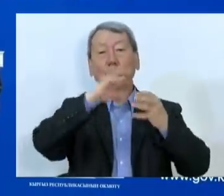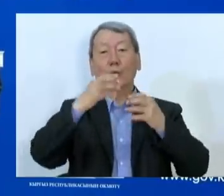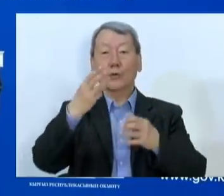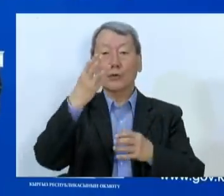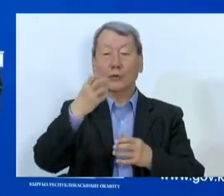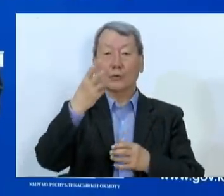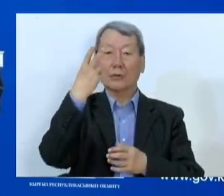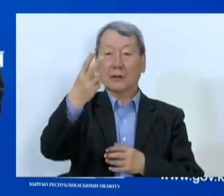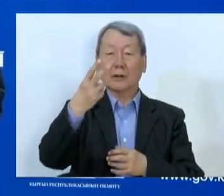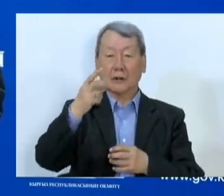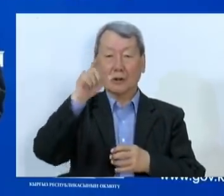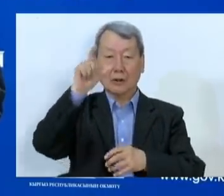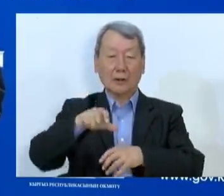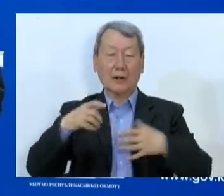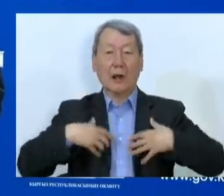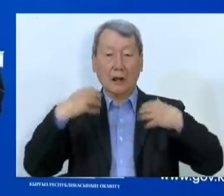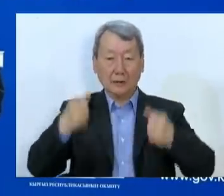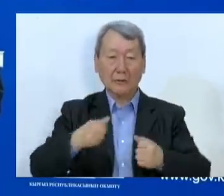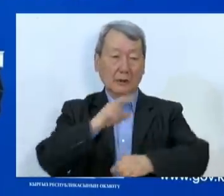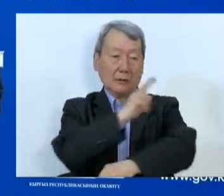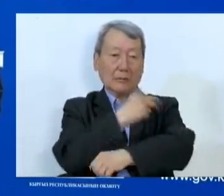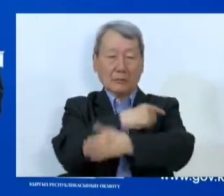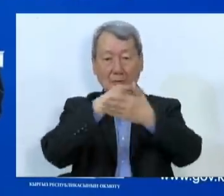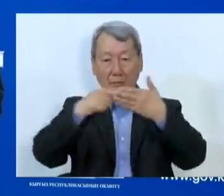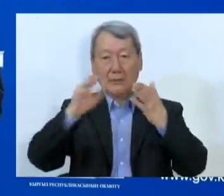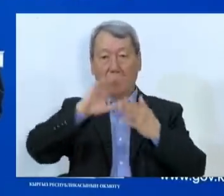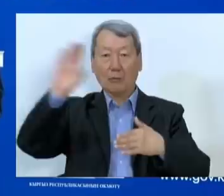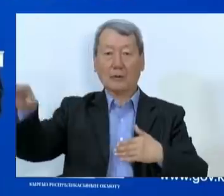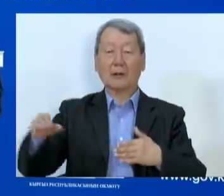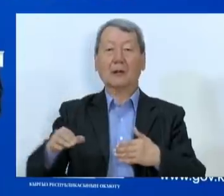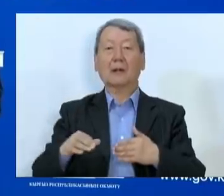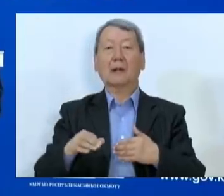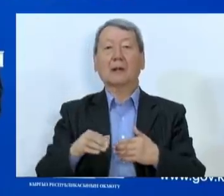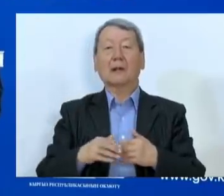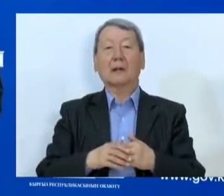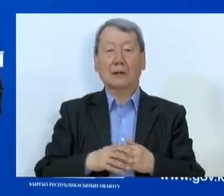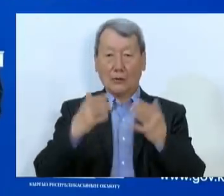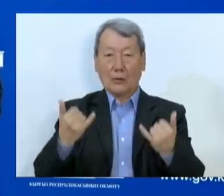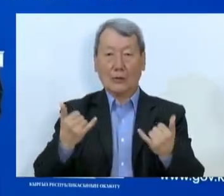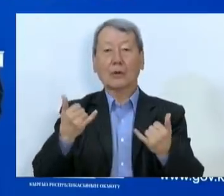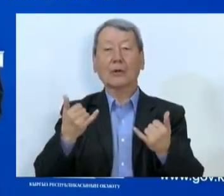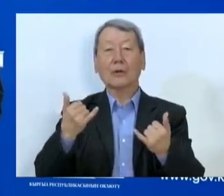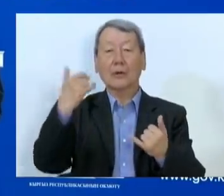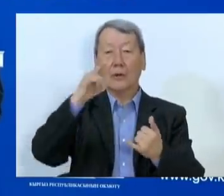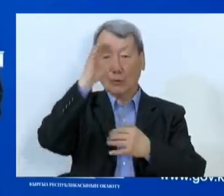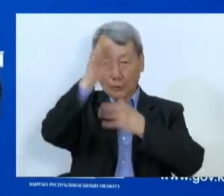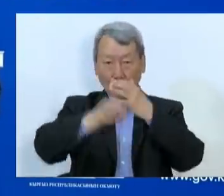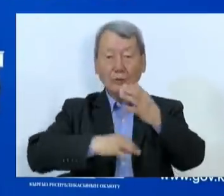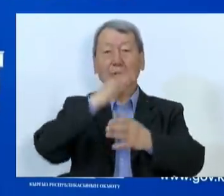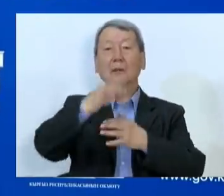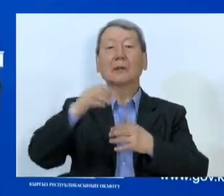302 бейтап айыгып ооруканадан чыгарылды. Ошол эле учурда сутка